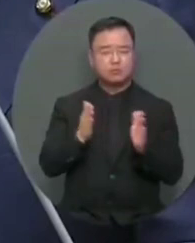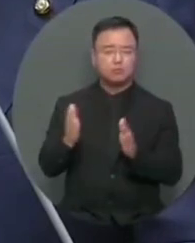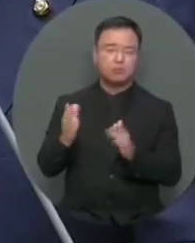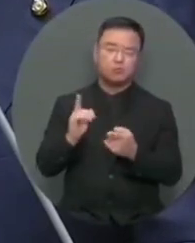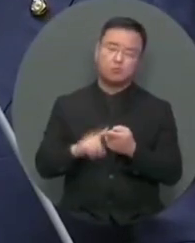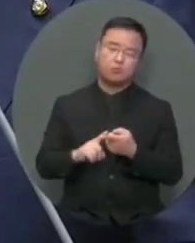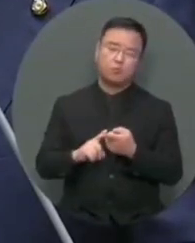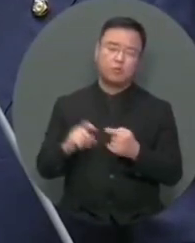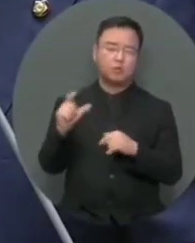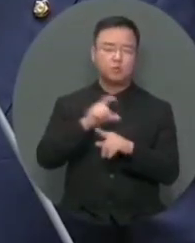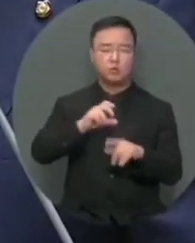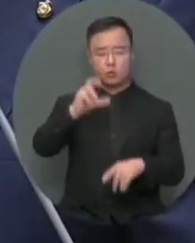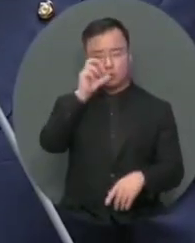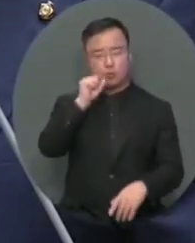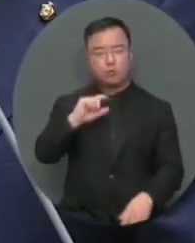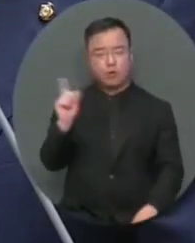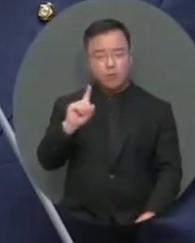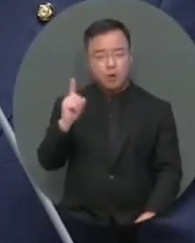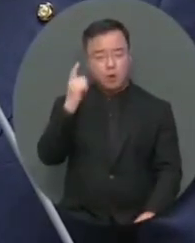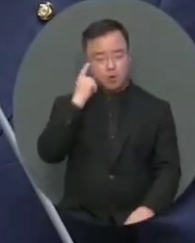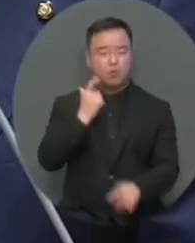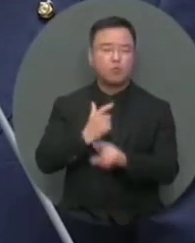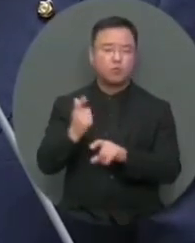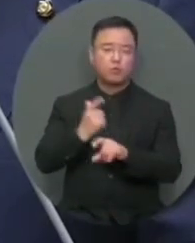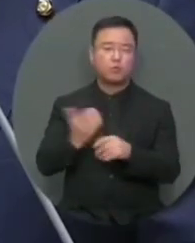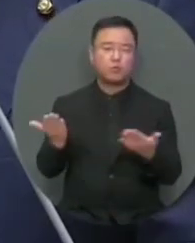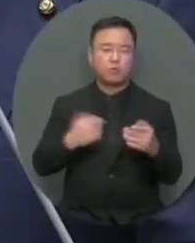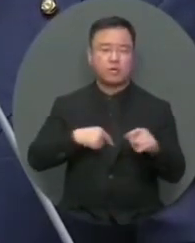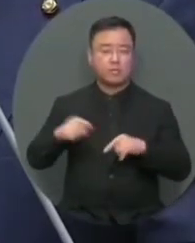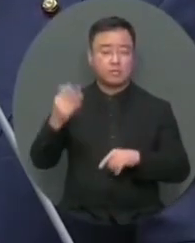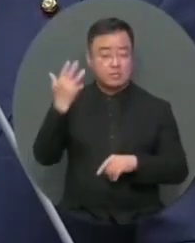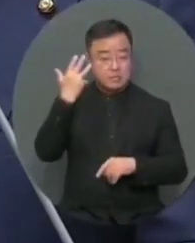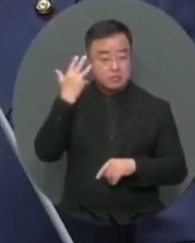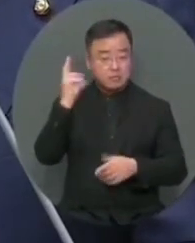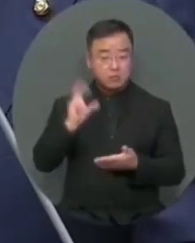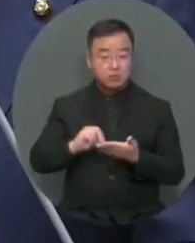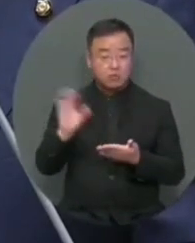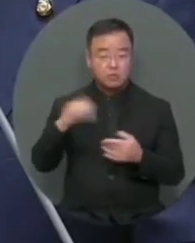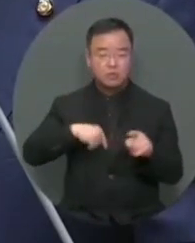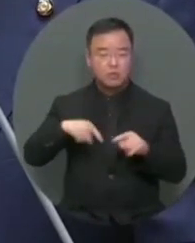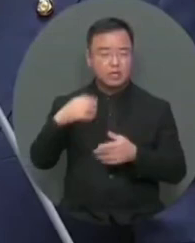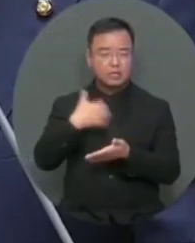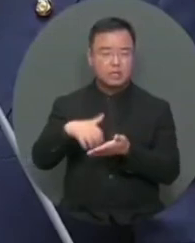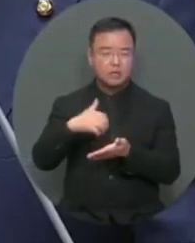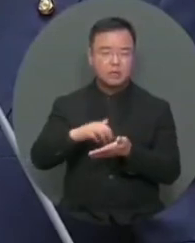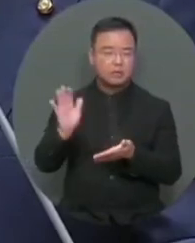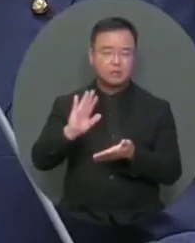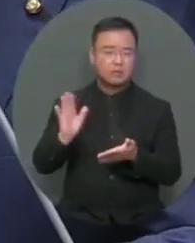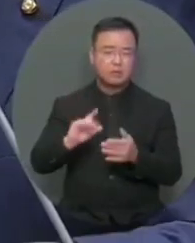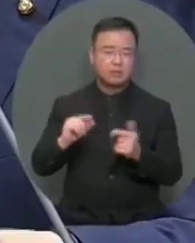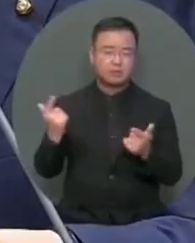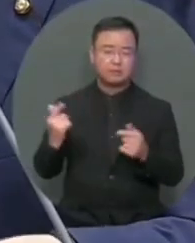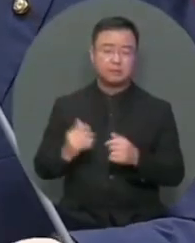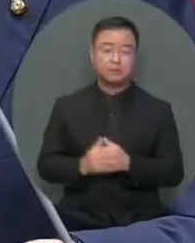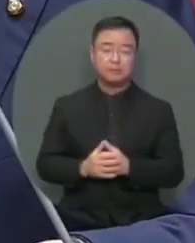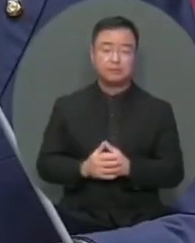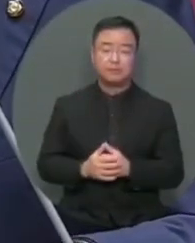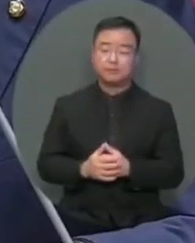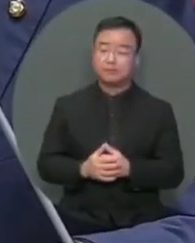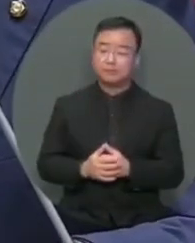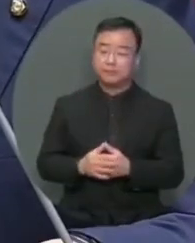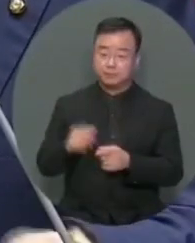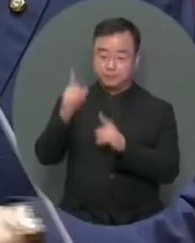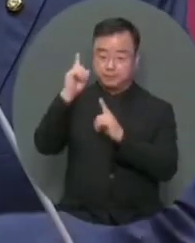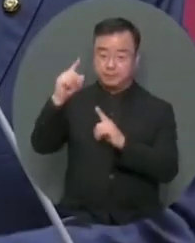하는 그 문제라고 생각합니다. 이것은 이념적인 문제도 아니고 또 정치적인 문제도 아니라고 생각합니다.